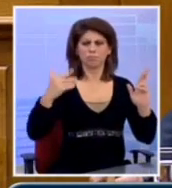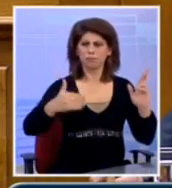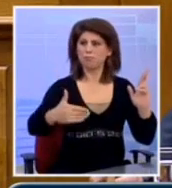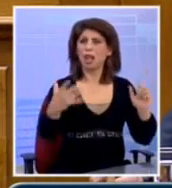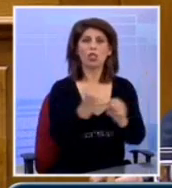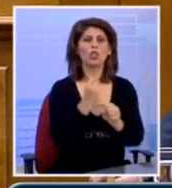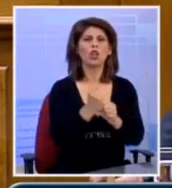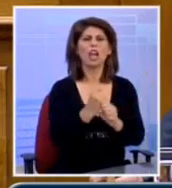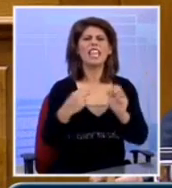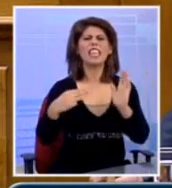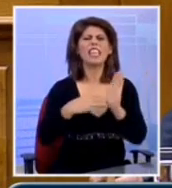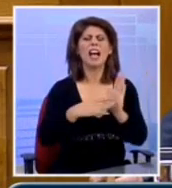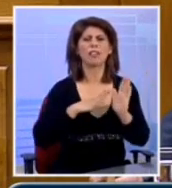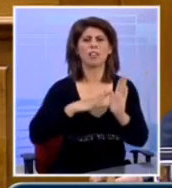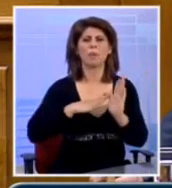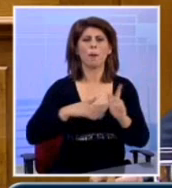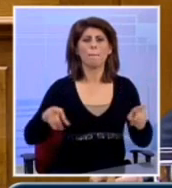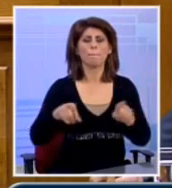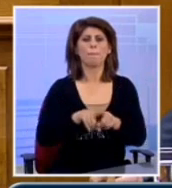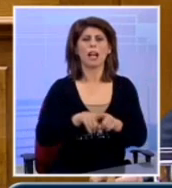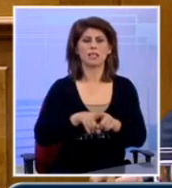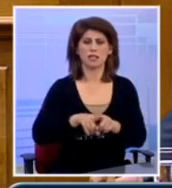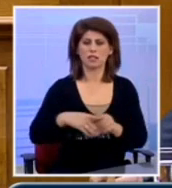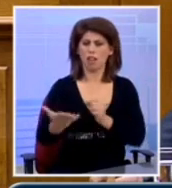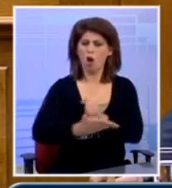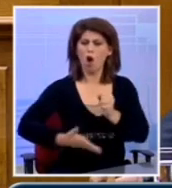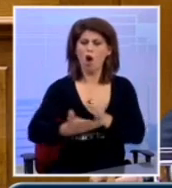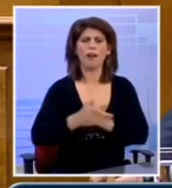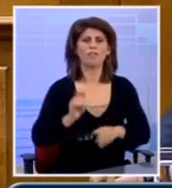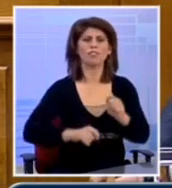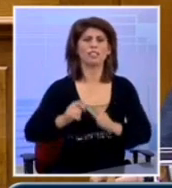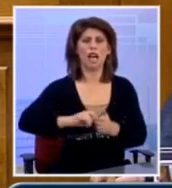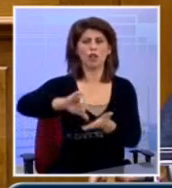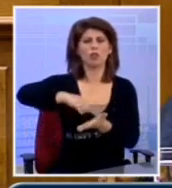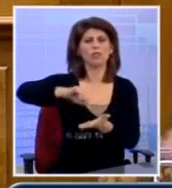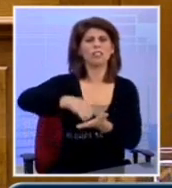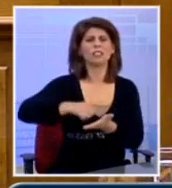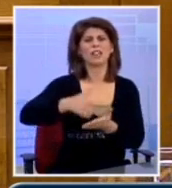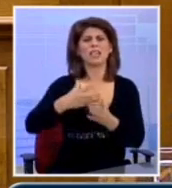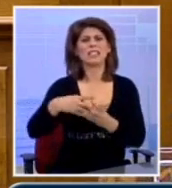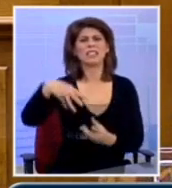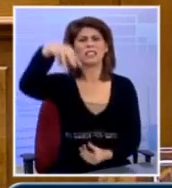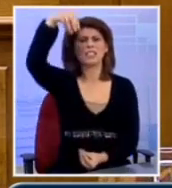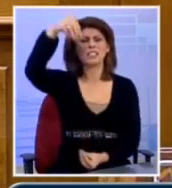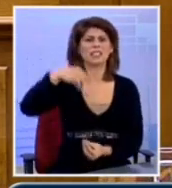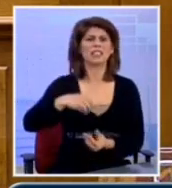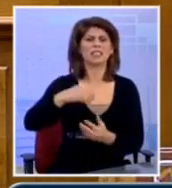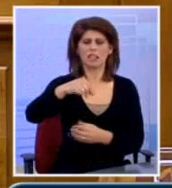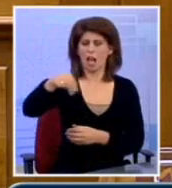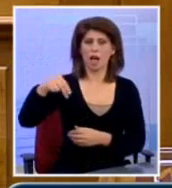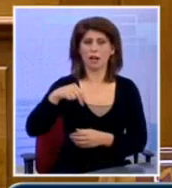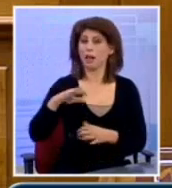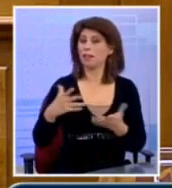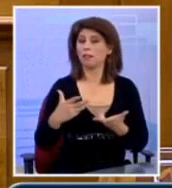εκατοντάδες εργαζόμενους, χιλιάδες μαζί με τους τεφλοκαλλιεργητές, είναι όλα αυτά παράταση του